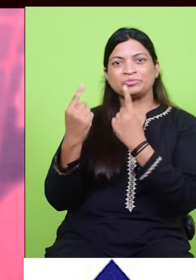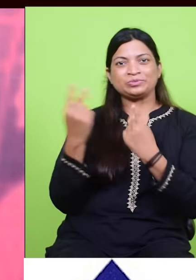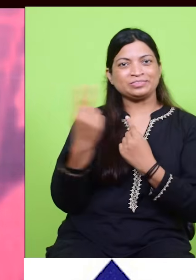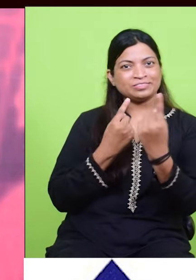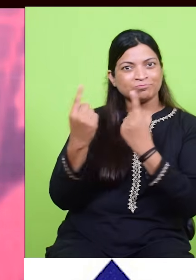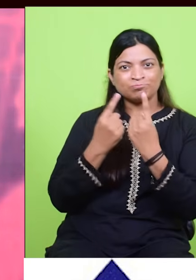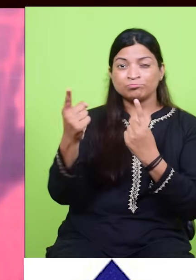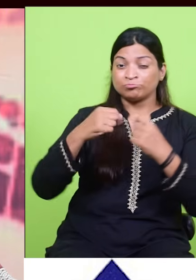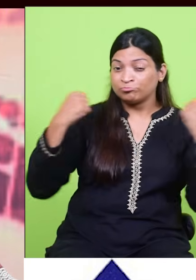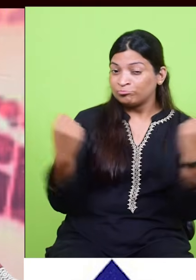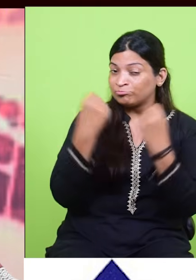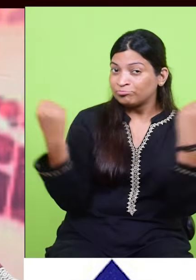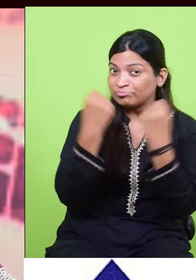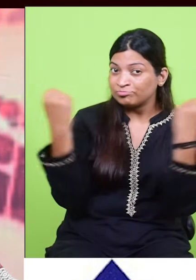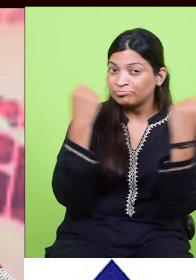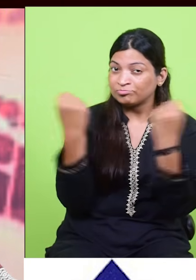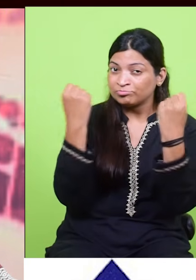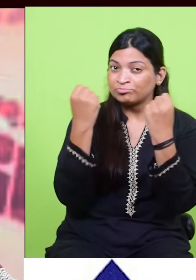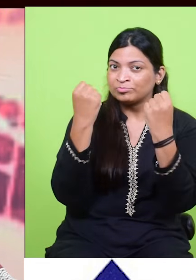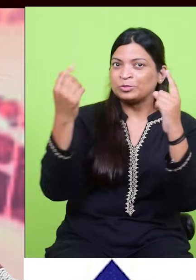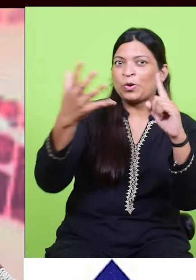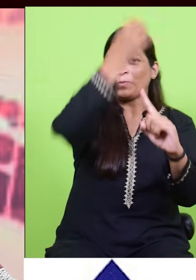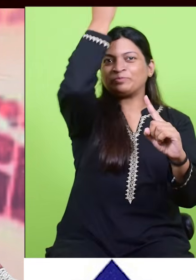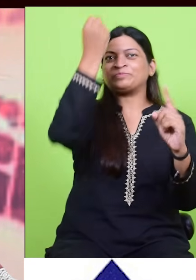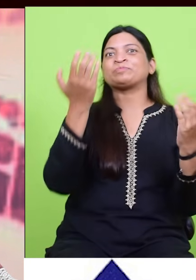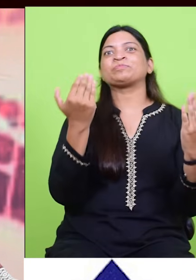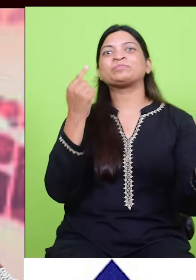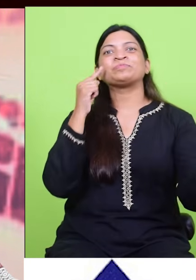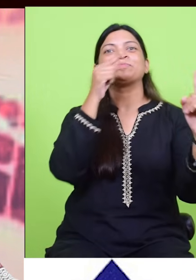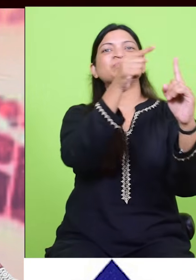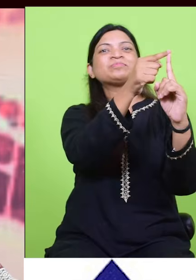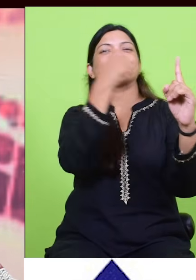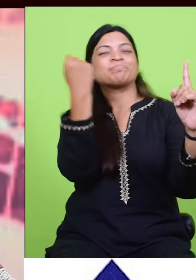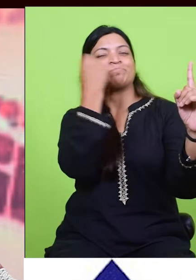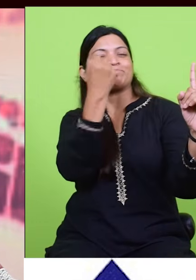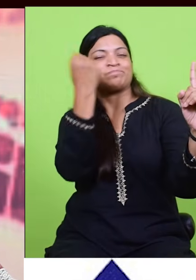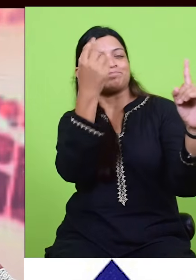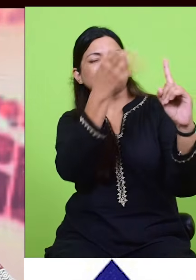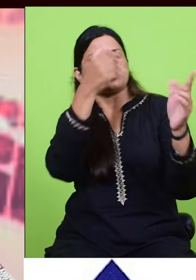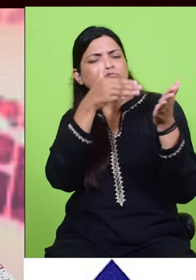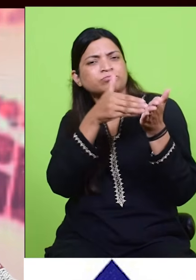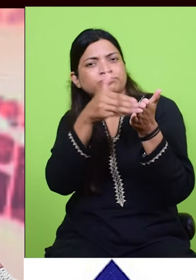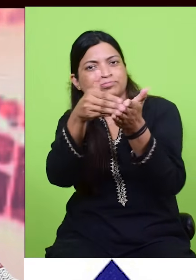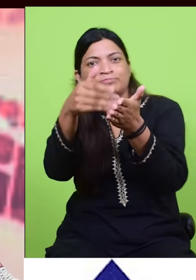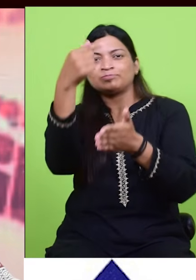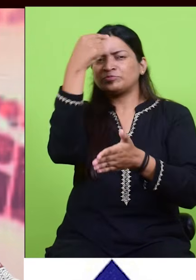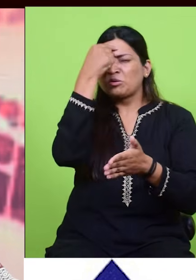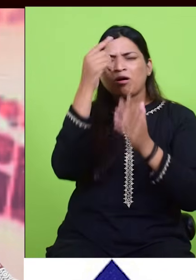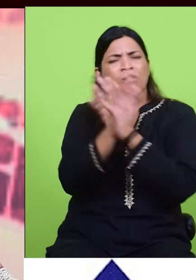सकता है जो आप चाहते हैं। इसी के साथ मैं भोज मुक्त विश्वविद्यालय की ओर से गुरदीप का, उनकी शिक्षक का,